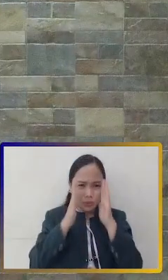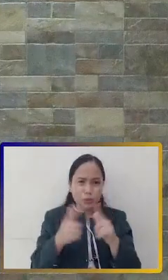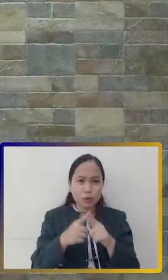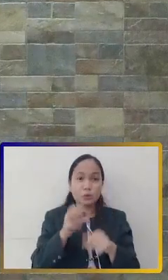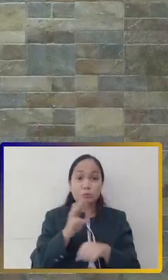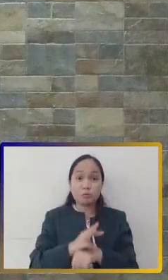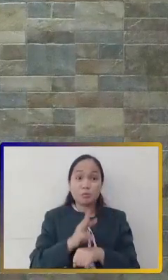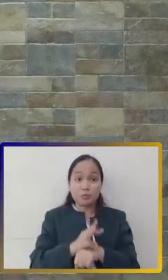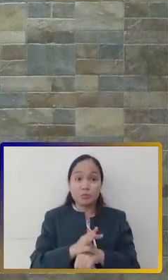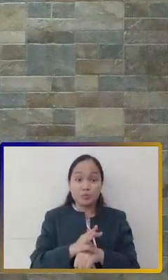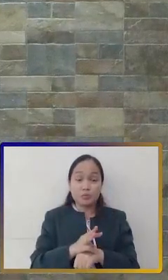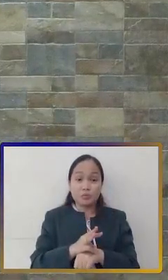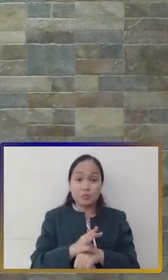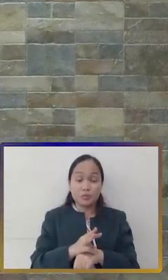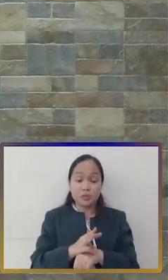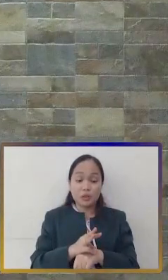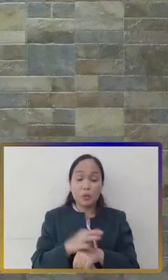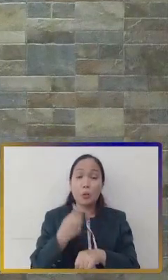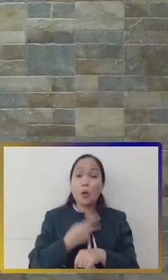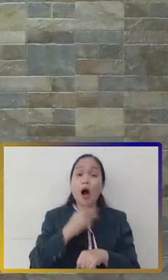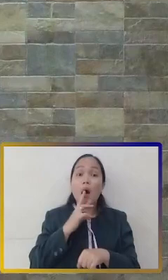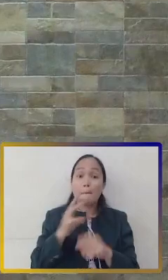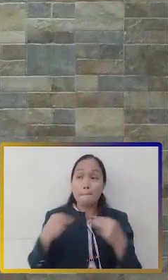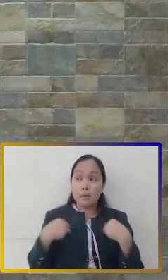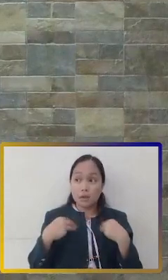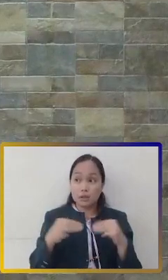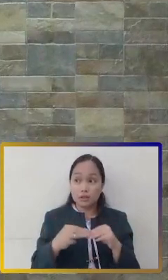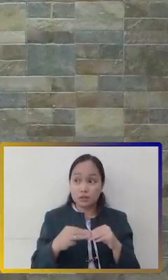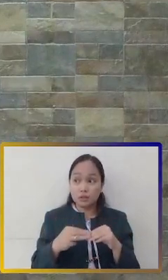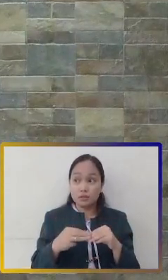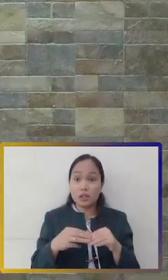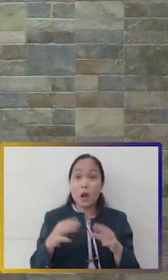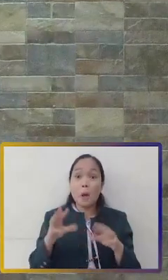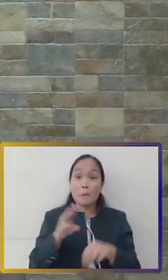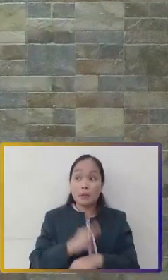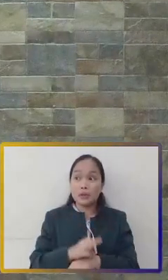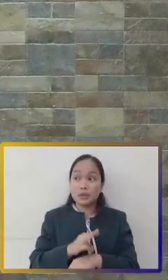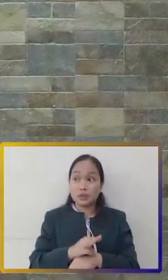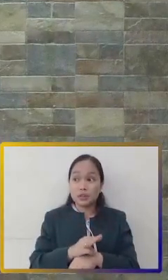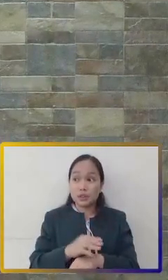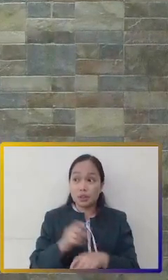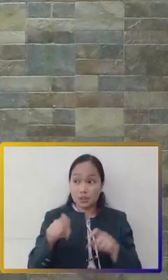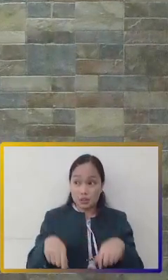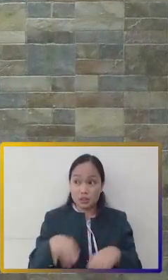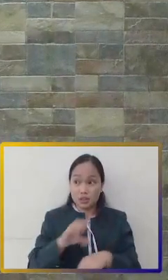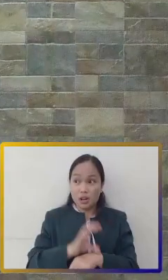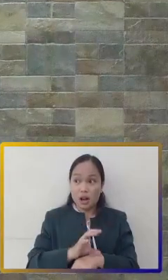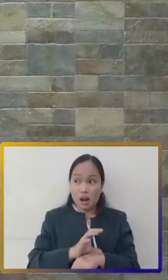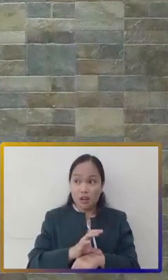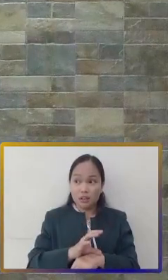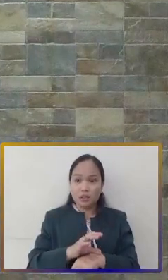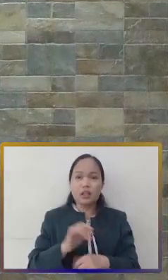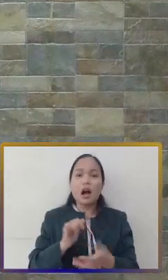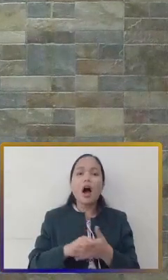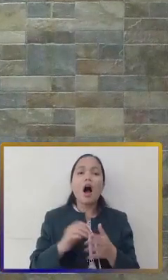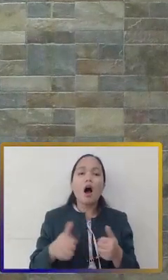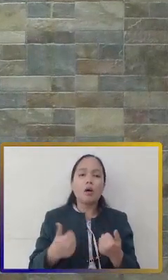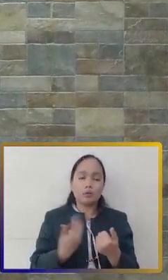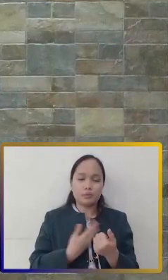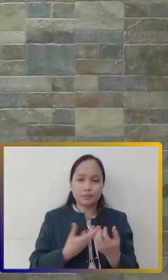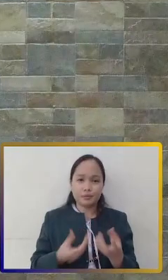natin yun, na kinabibilangan at ginagawa para sa Panginoon, sa ministry ng ating musibahan, ganun mo papahalagahan. At